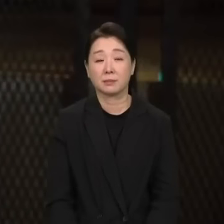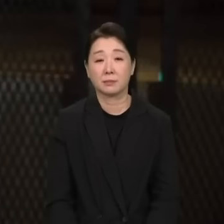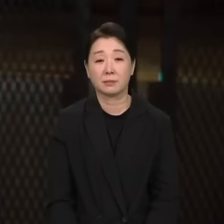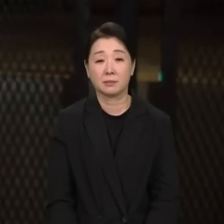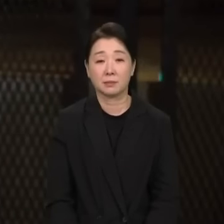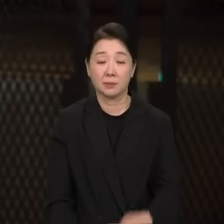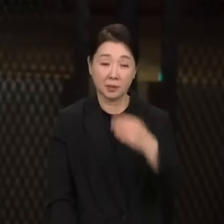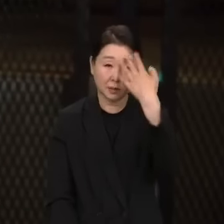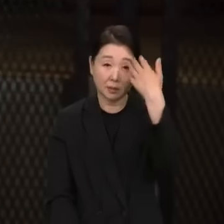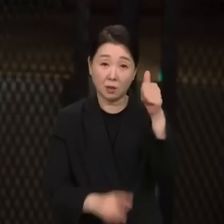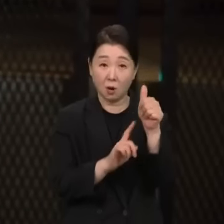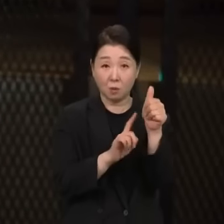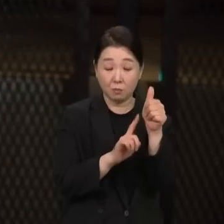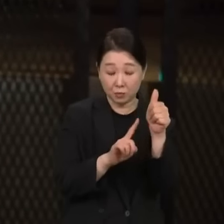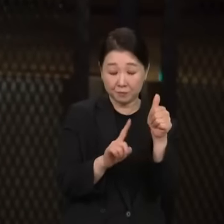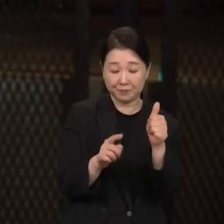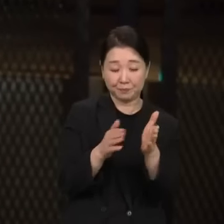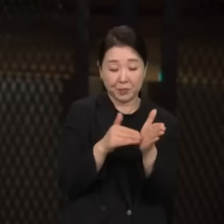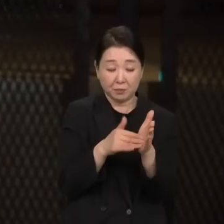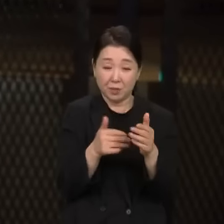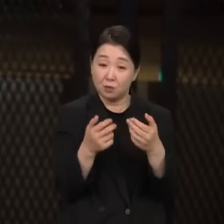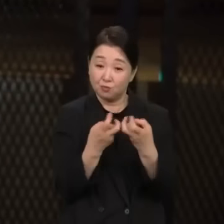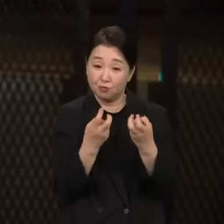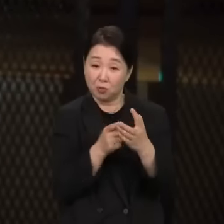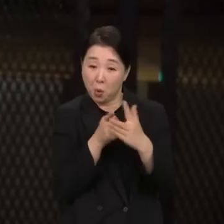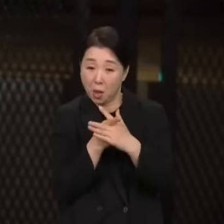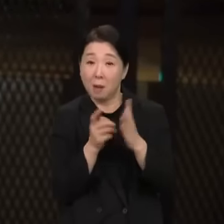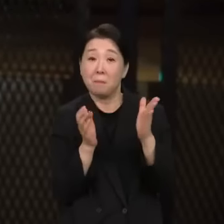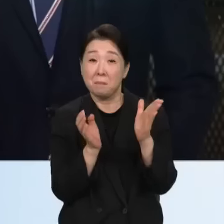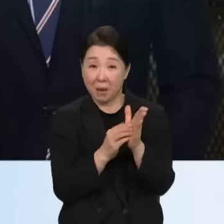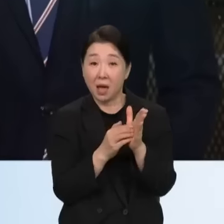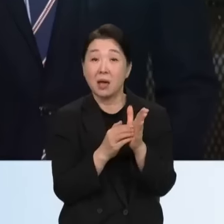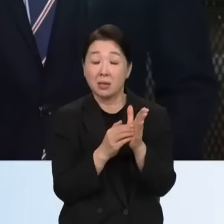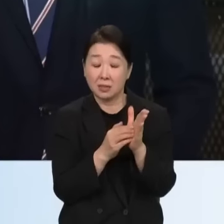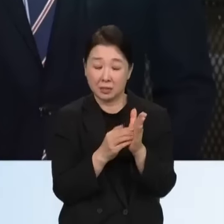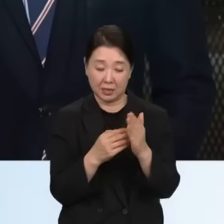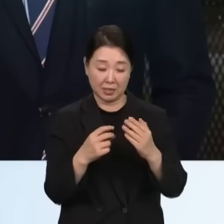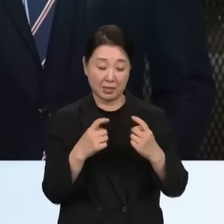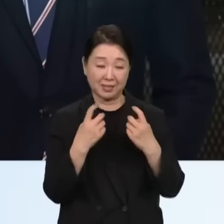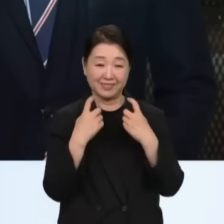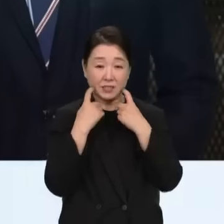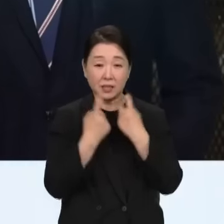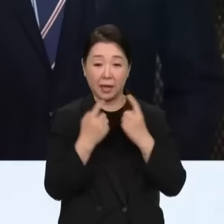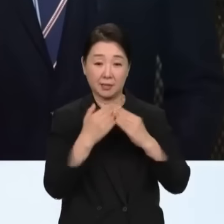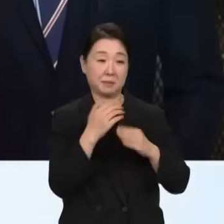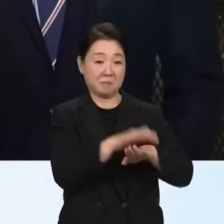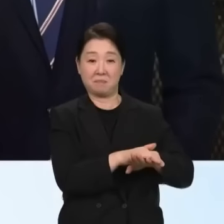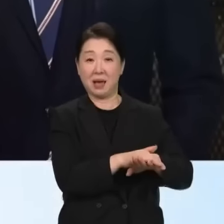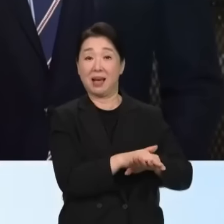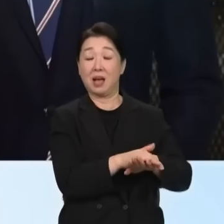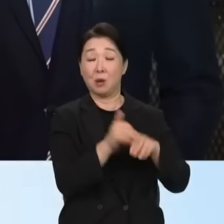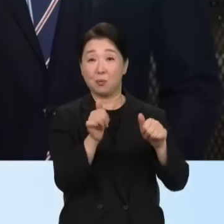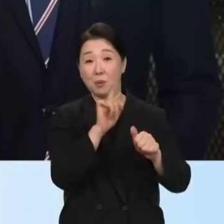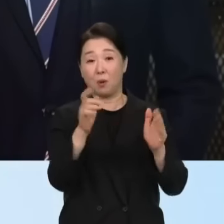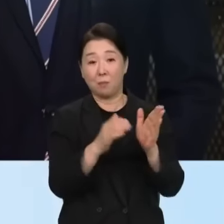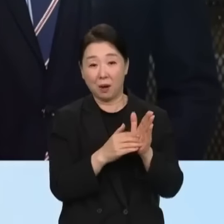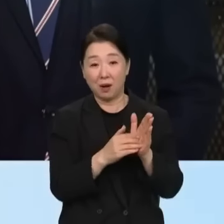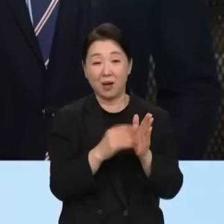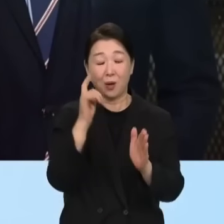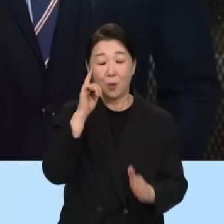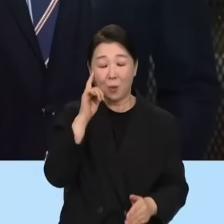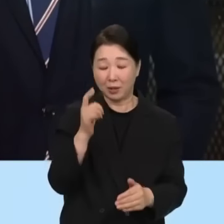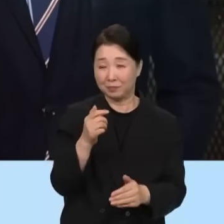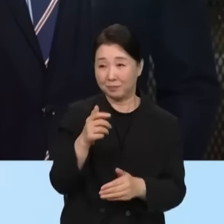예, 트럼프 전 대통령은 기밀 문서를 유출해 마러라고 자택에 불법 보관한 혐의로도 기소가 됐었죠. 플로리다주 남부